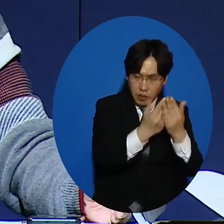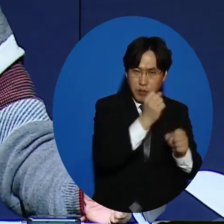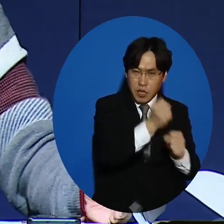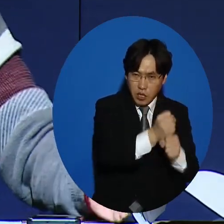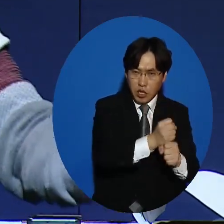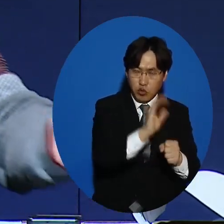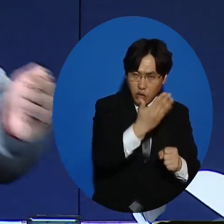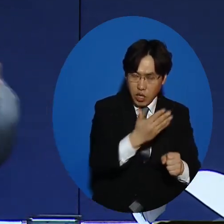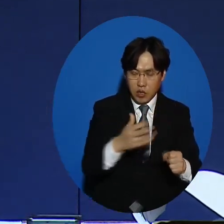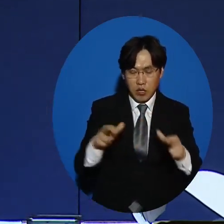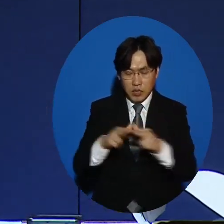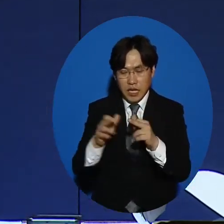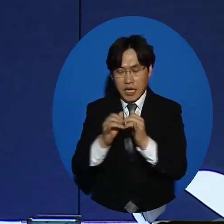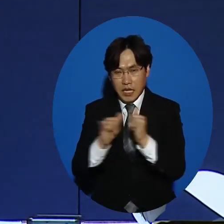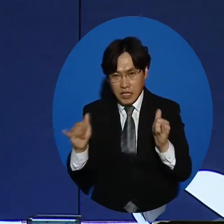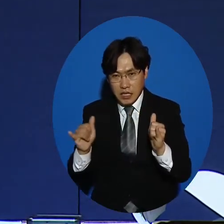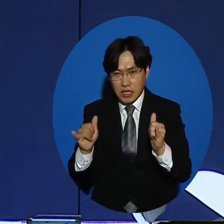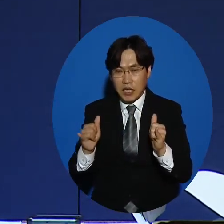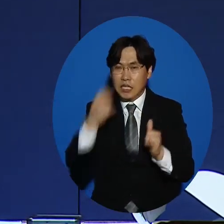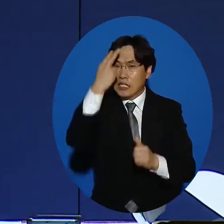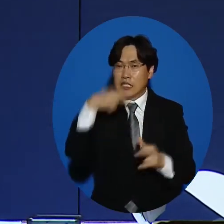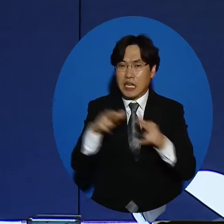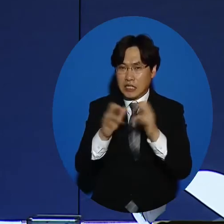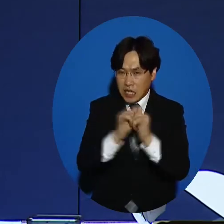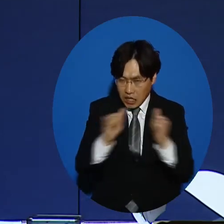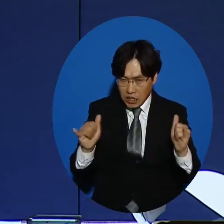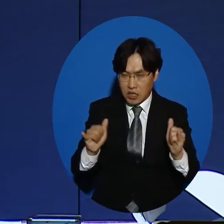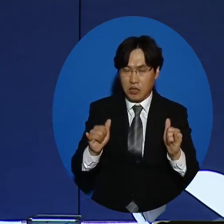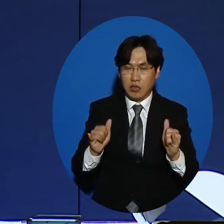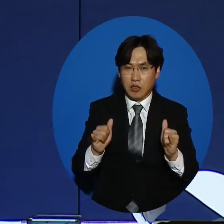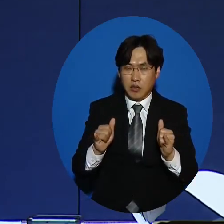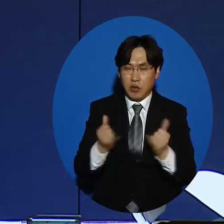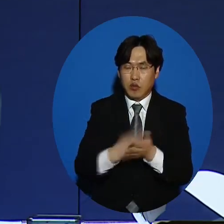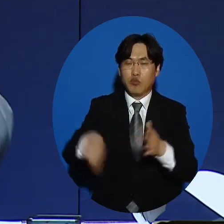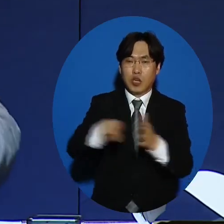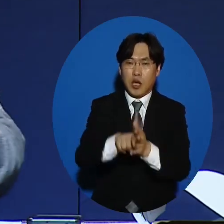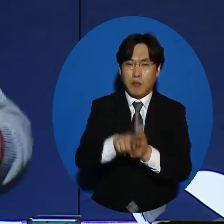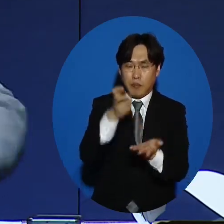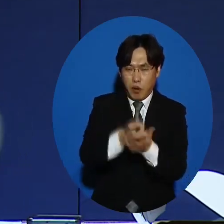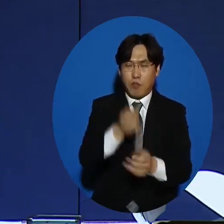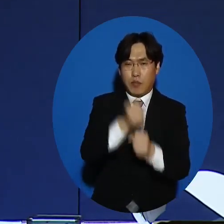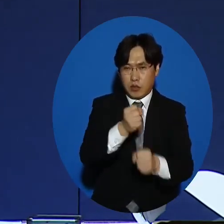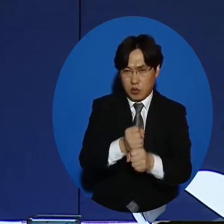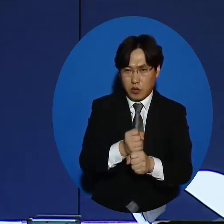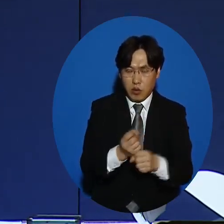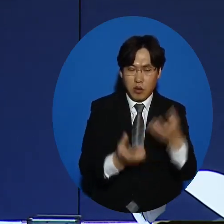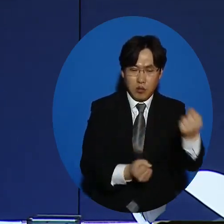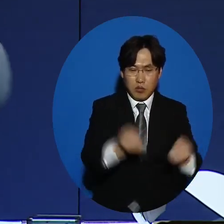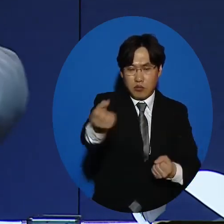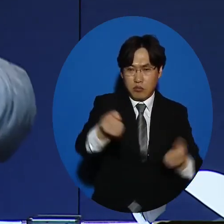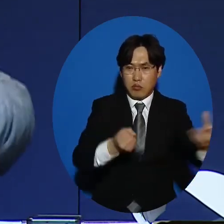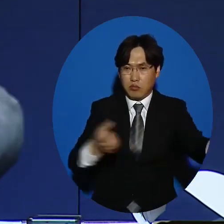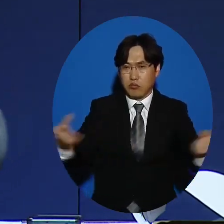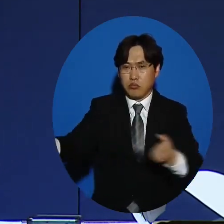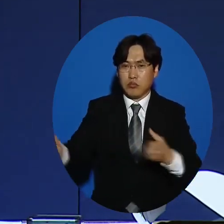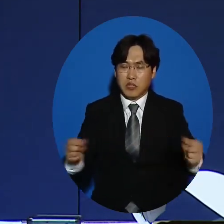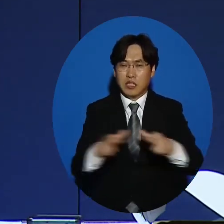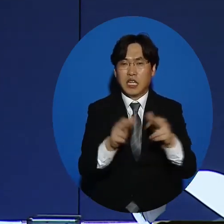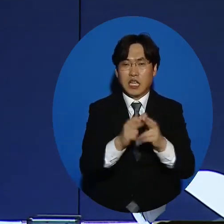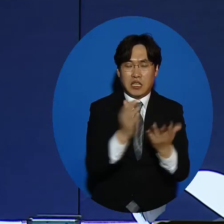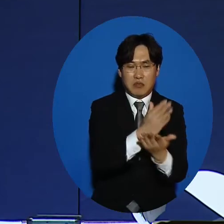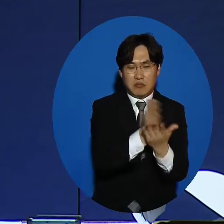된대요. 한쪽에서는 시각장애인을 위한 지원 조례를 만들어야 된대요. 이게 우리도 통합이 안 되고 있어요.